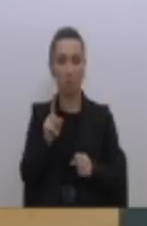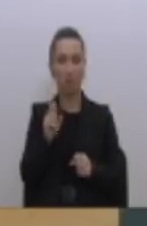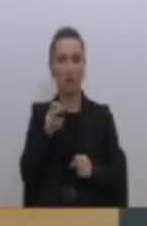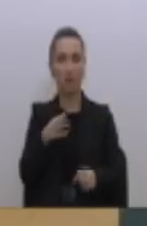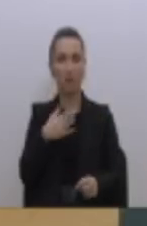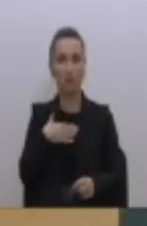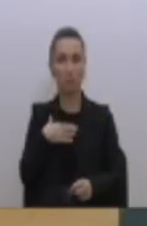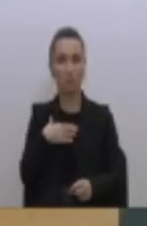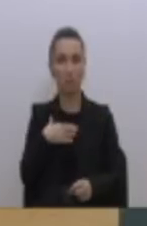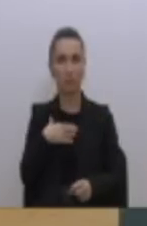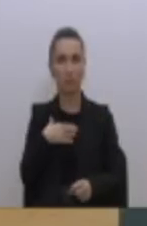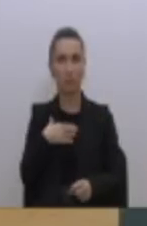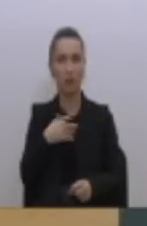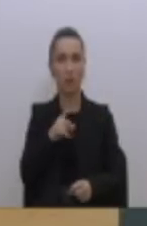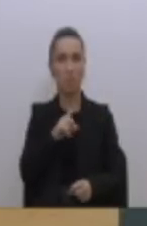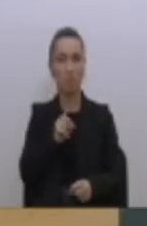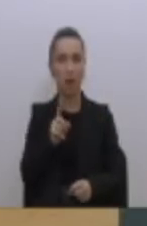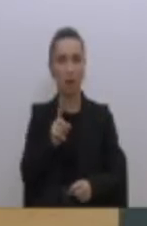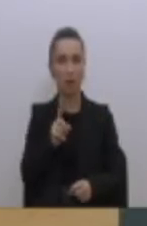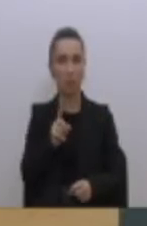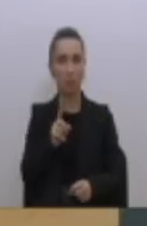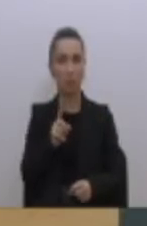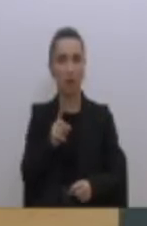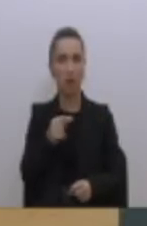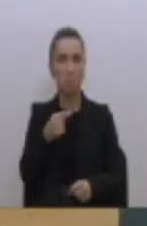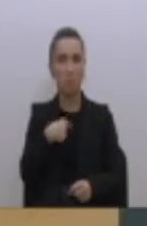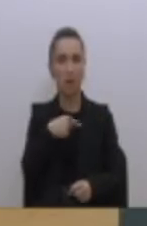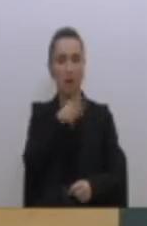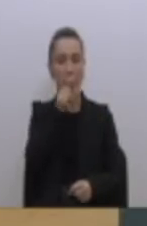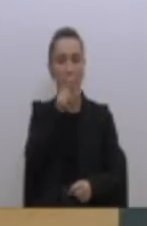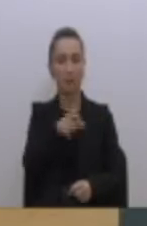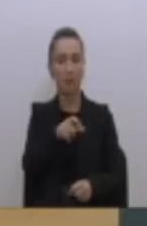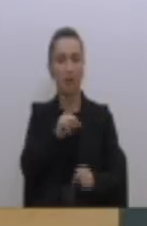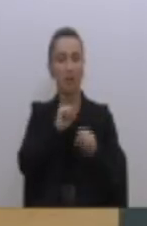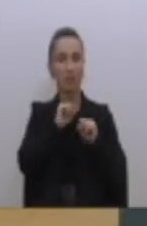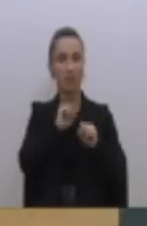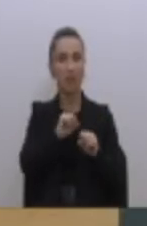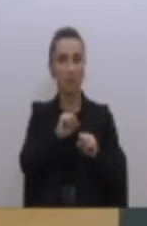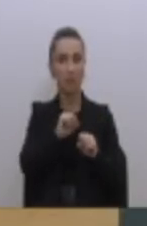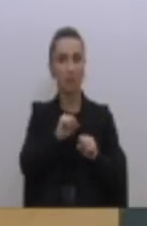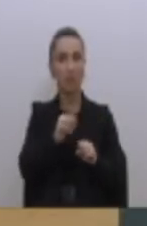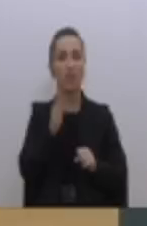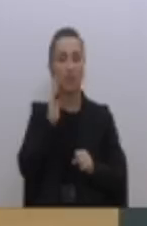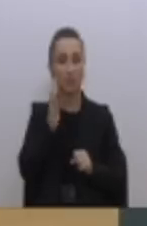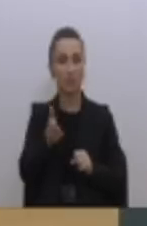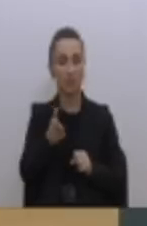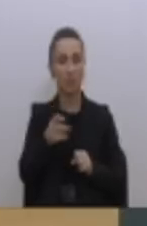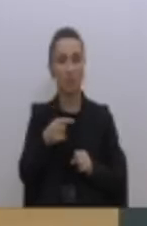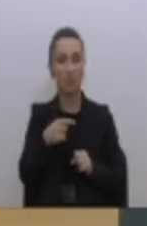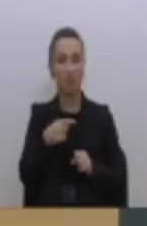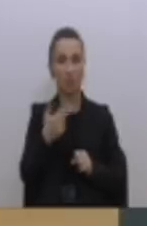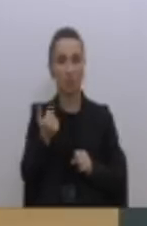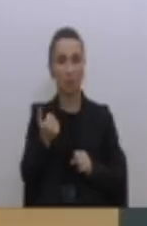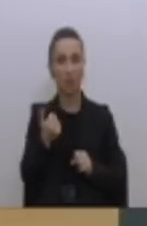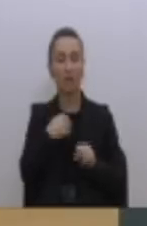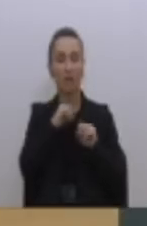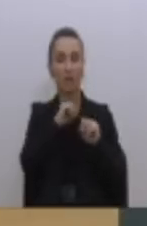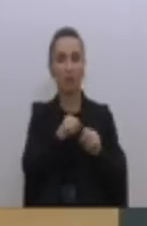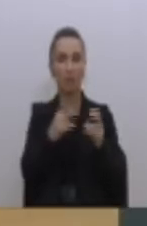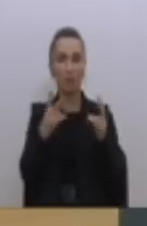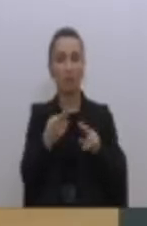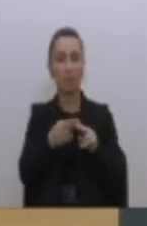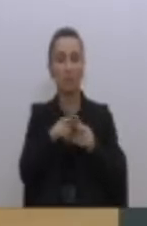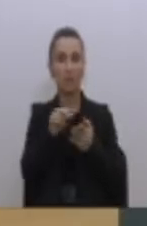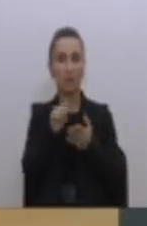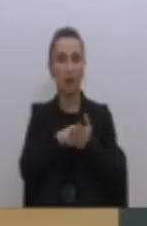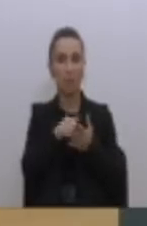ჩვენთვის არის. მაგრამ მე იმ ადამიანის დაცვა მომიწევს, ხო, დაცვა მომიწევს იმის